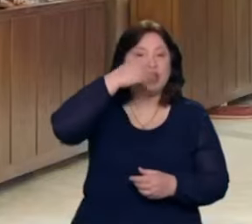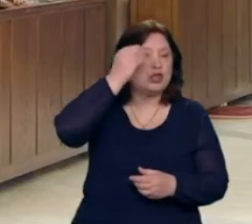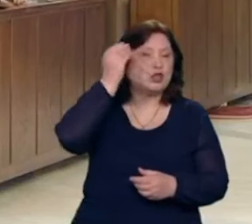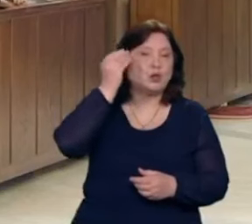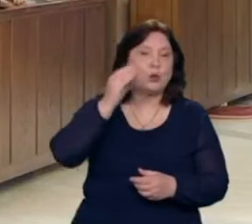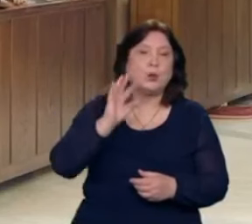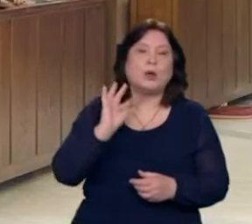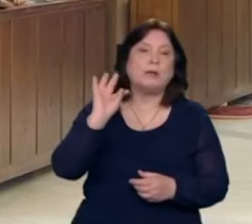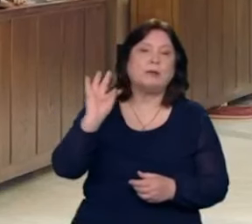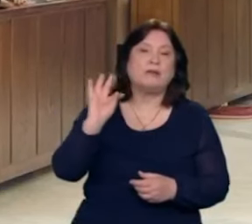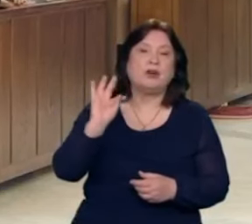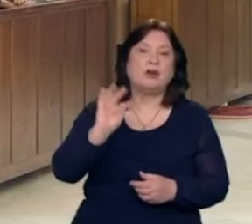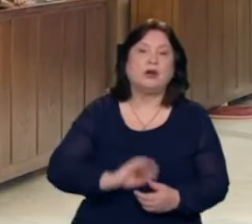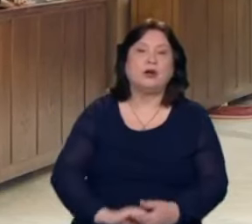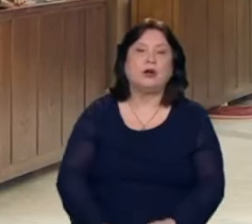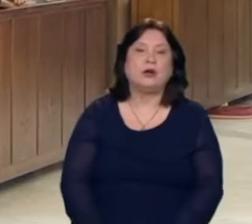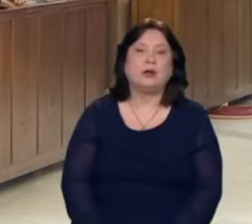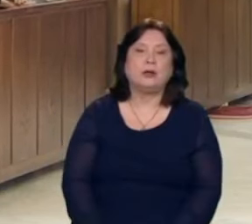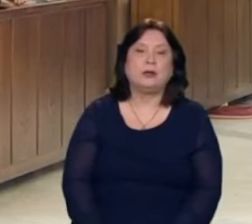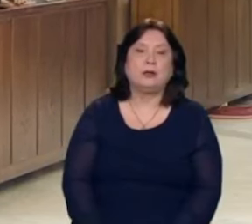i z duchem